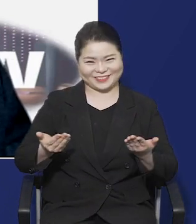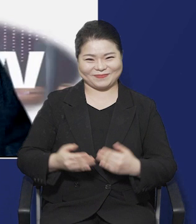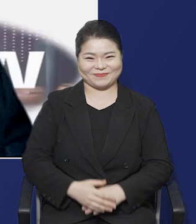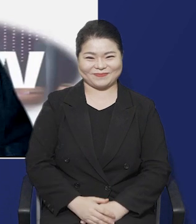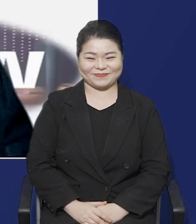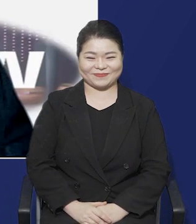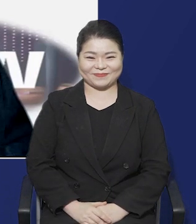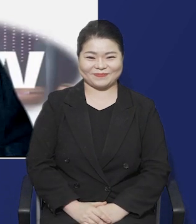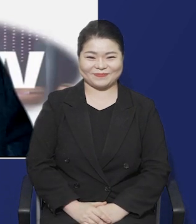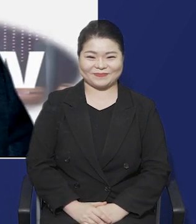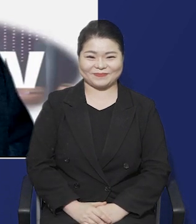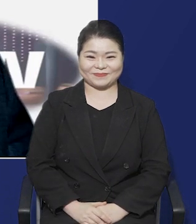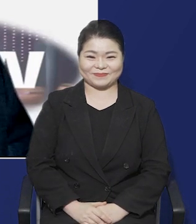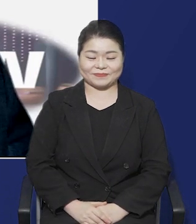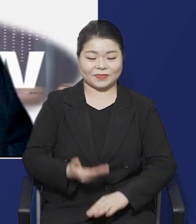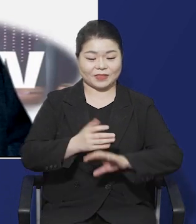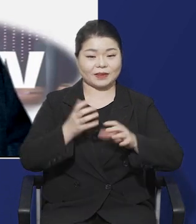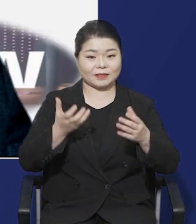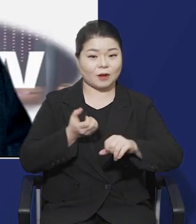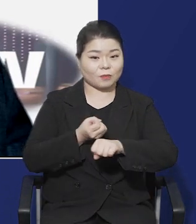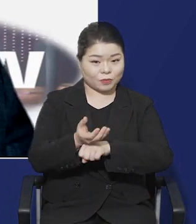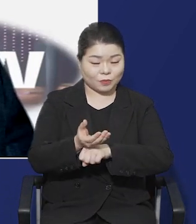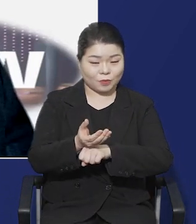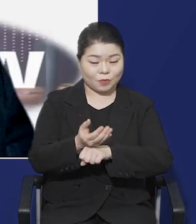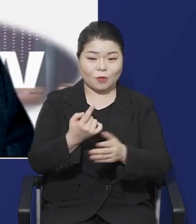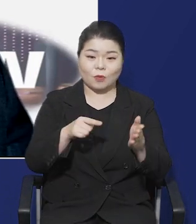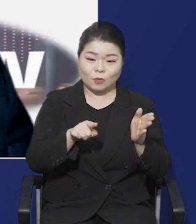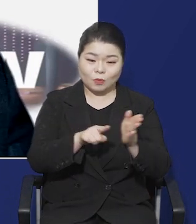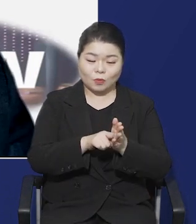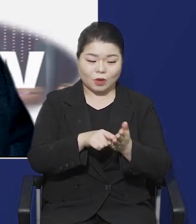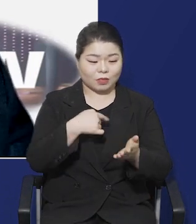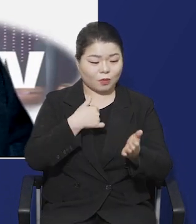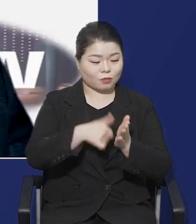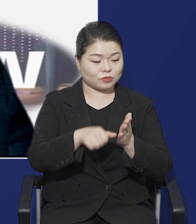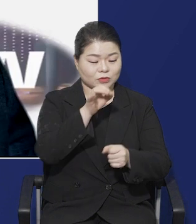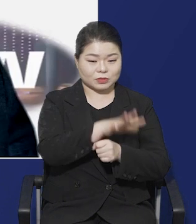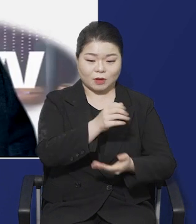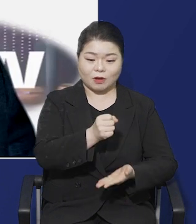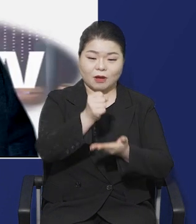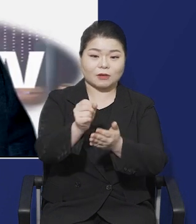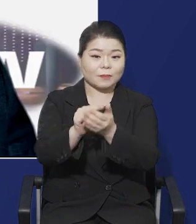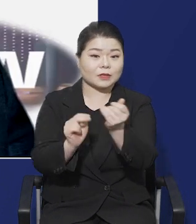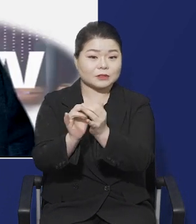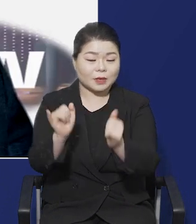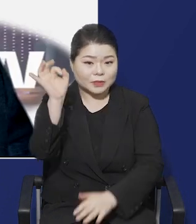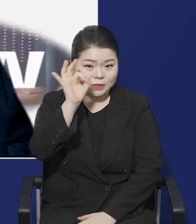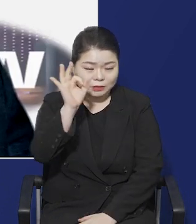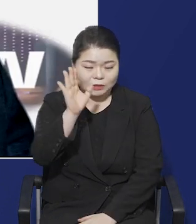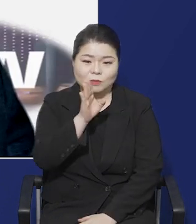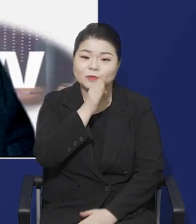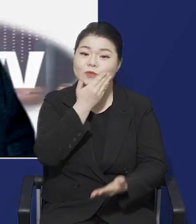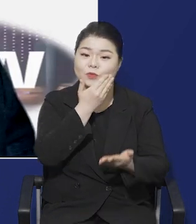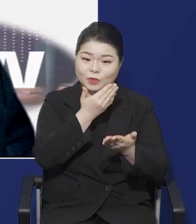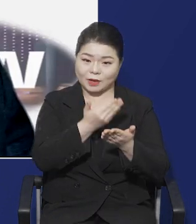생각합니다. 해외 수출을 위해 새로운 바이어를 발굴하는 것이 사업 성공을 위한 핵심이라는 것을